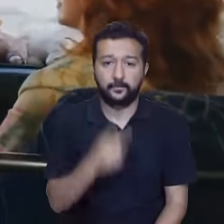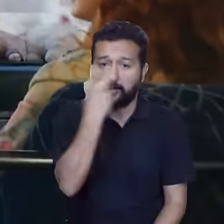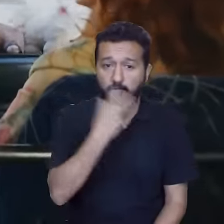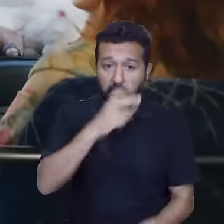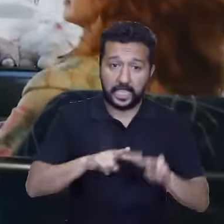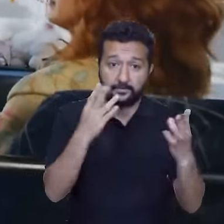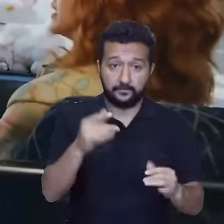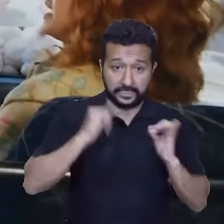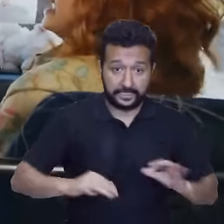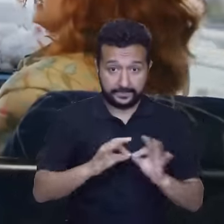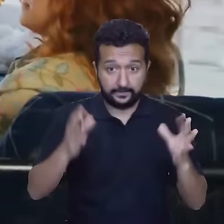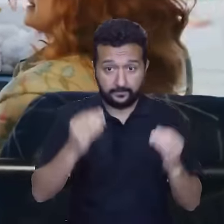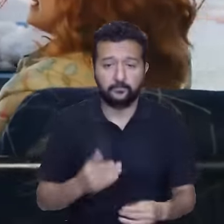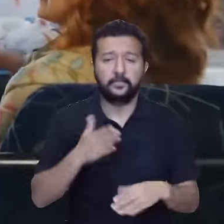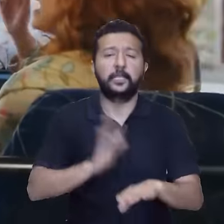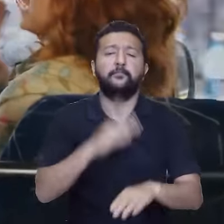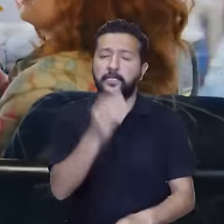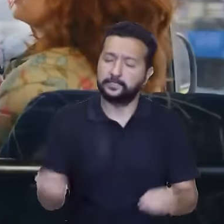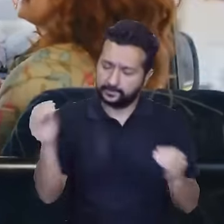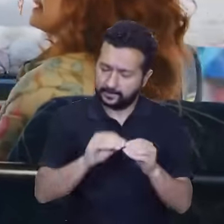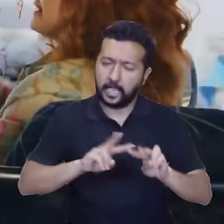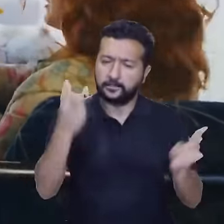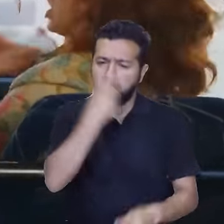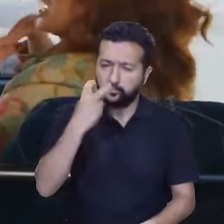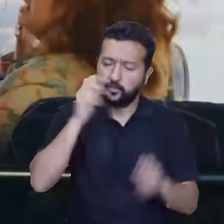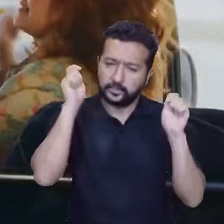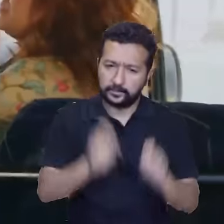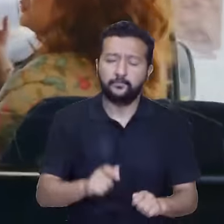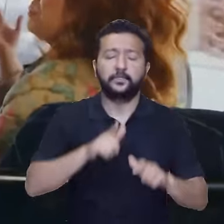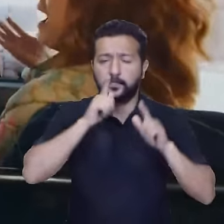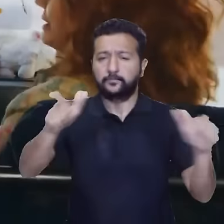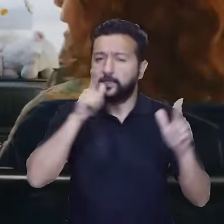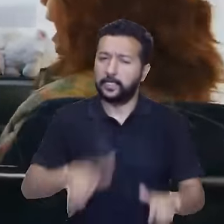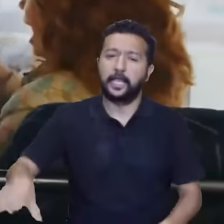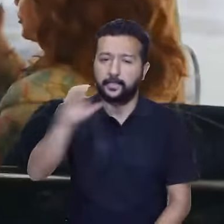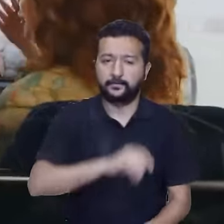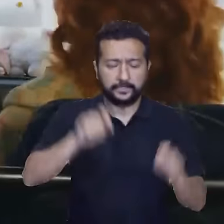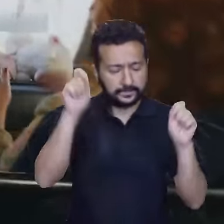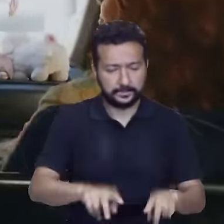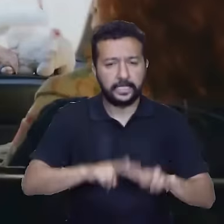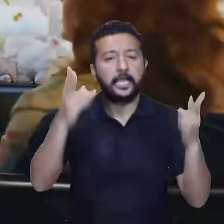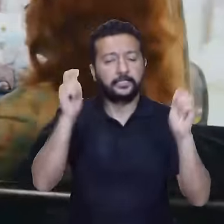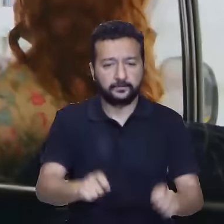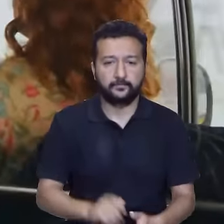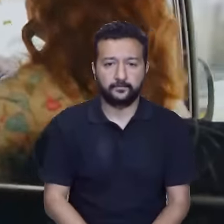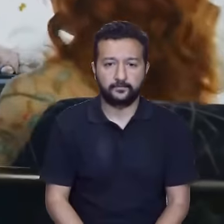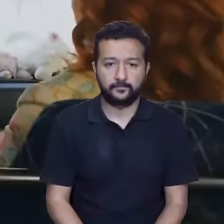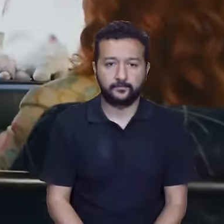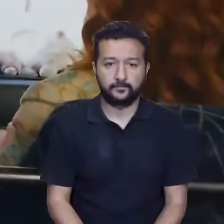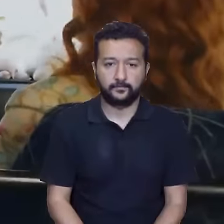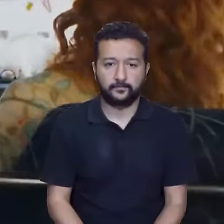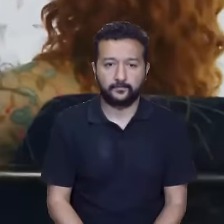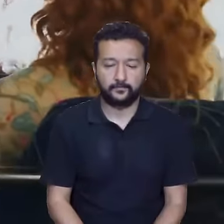Müziğin sesini açsam rahatsız eder mi? Etmez İlyas. Aç müziğin sesini, aç. İnlesin bütün mahalle. Aç!